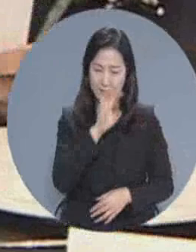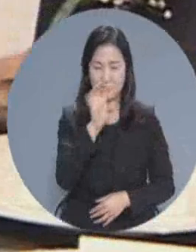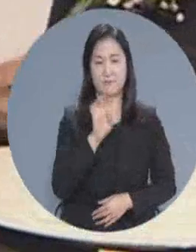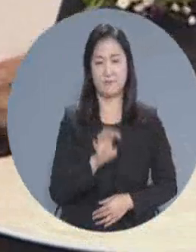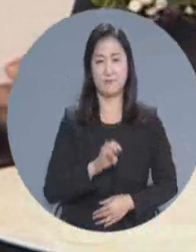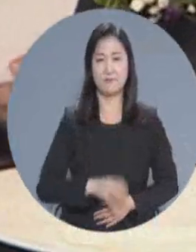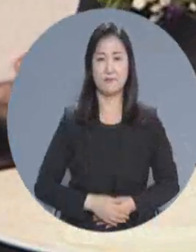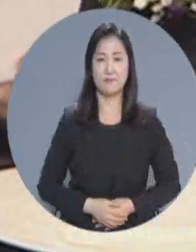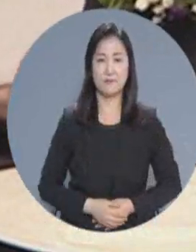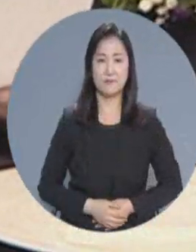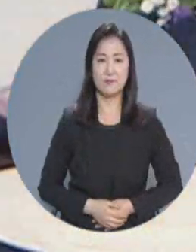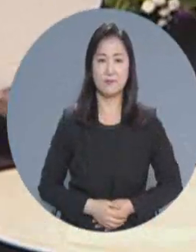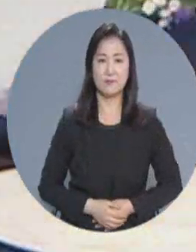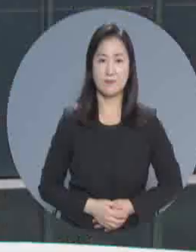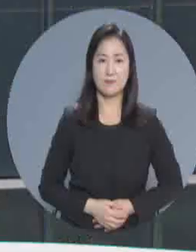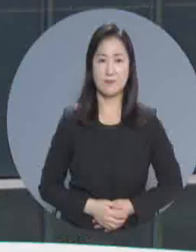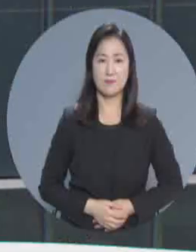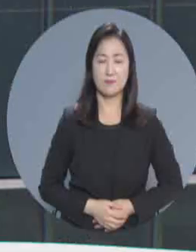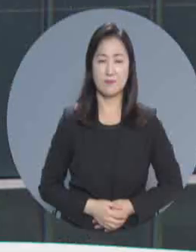뉴스 윤근수입니다.